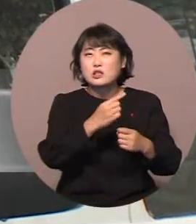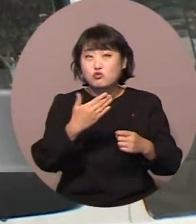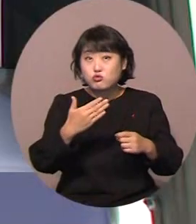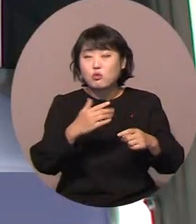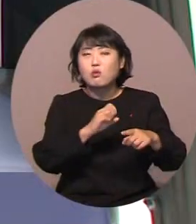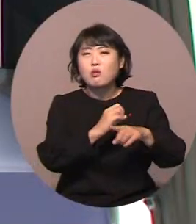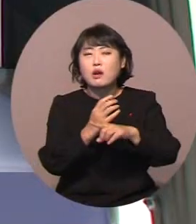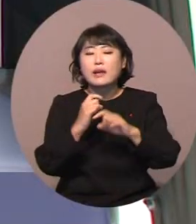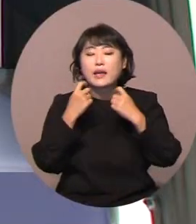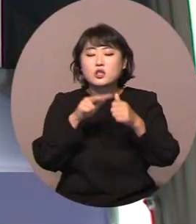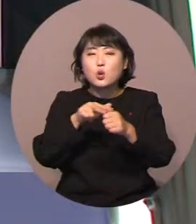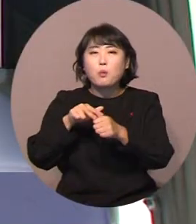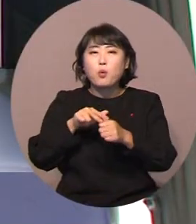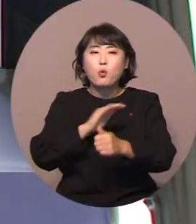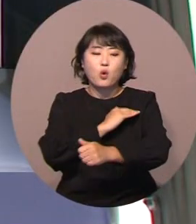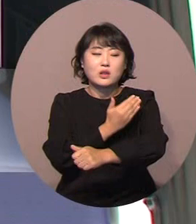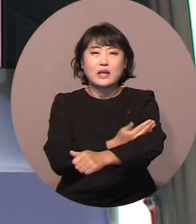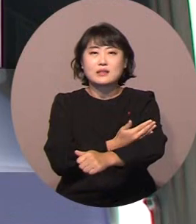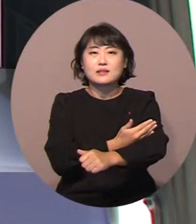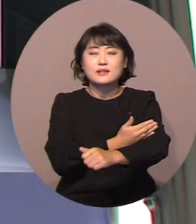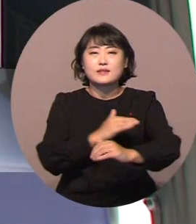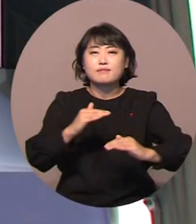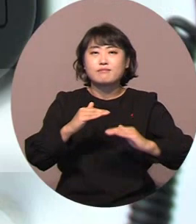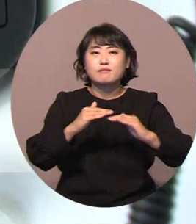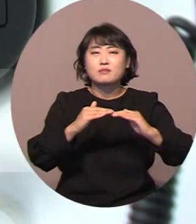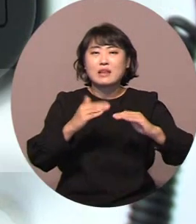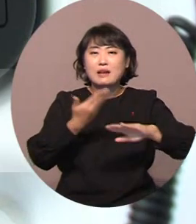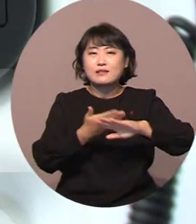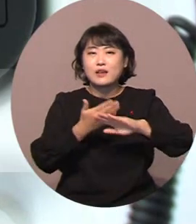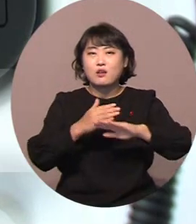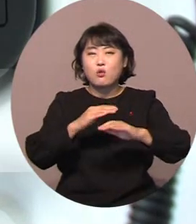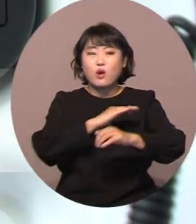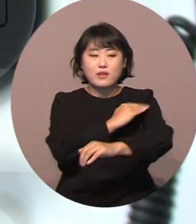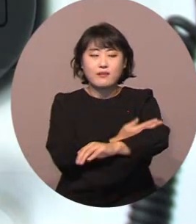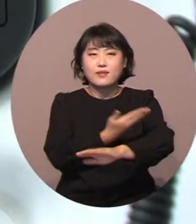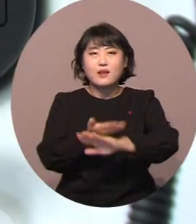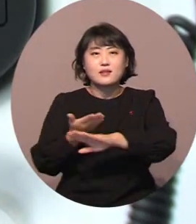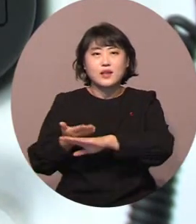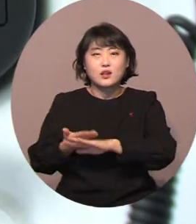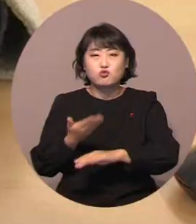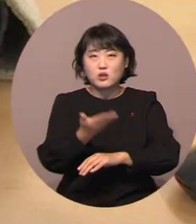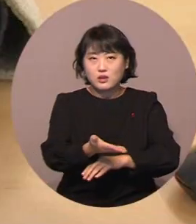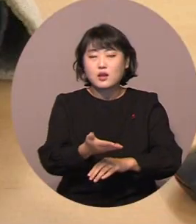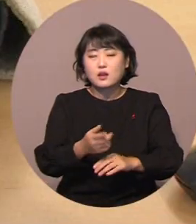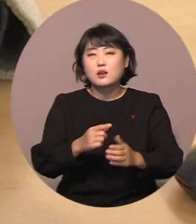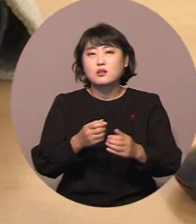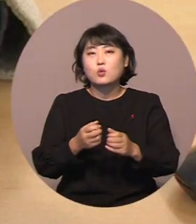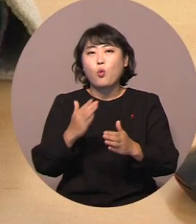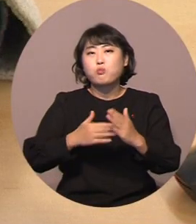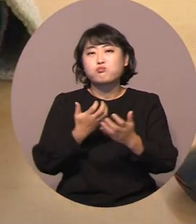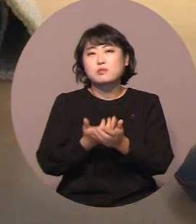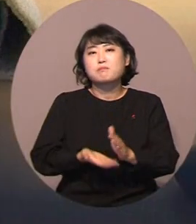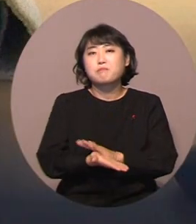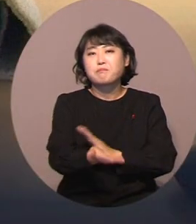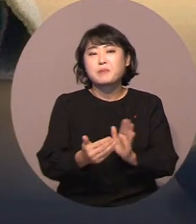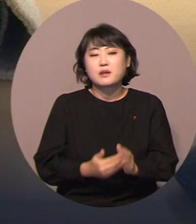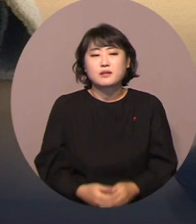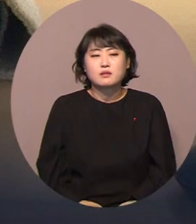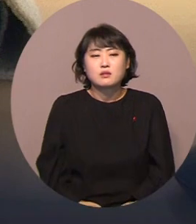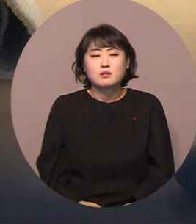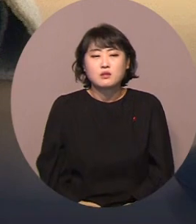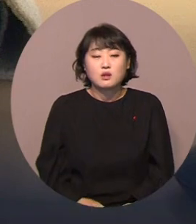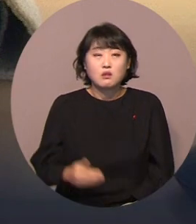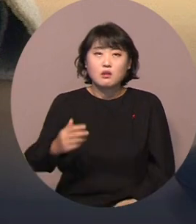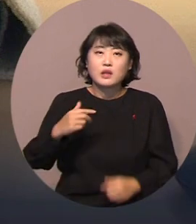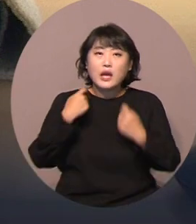개인정보 조회 권을 부여하겠다는 건을 내려보낸 것으로 알려졌습니다 개인정보 영향 평가에서 문제가